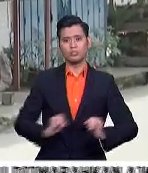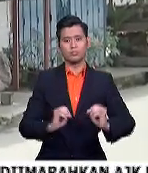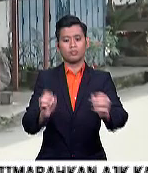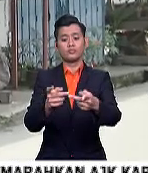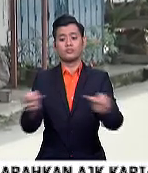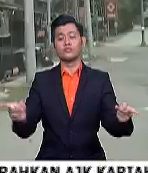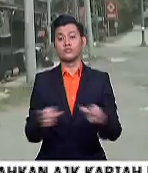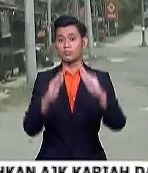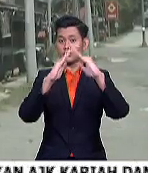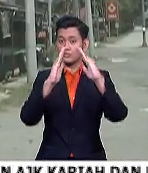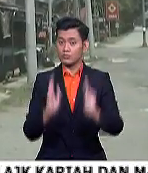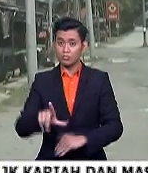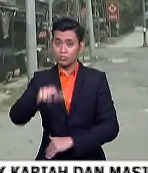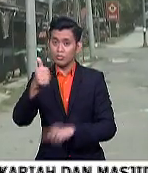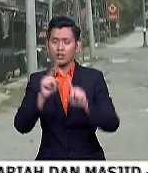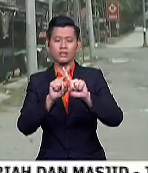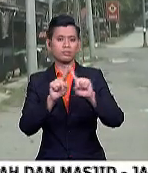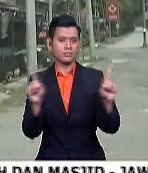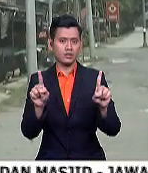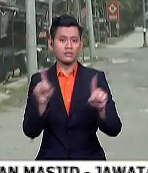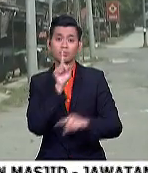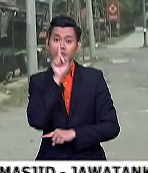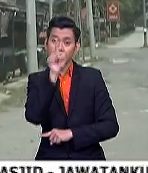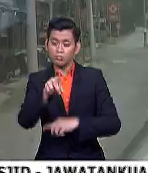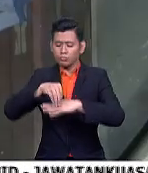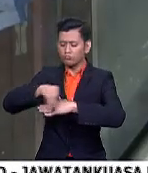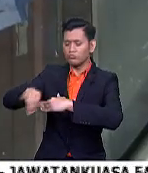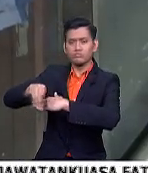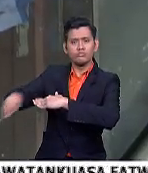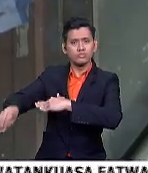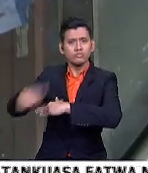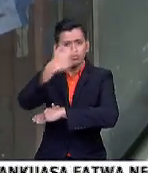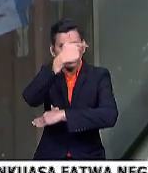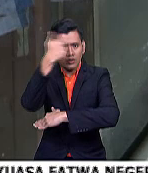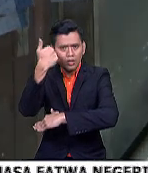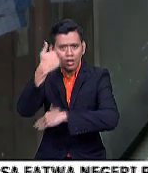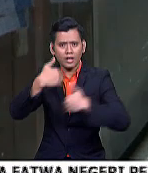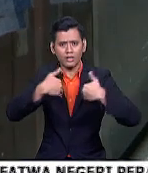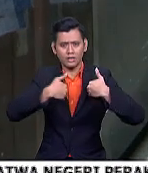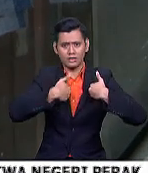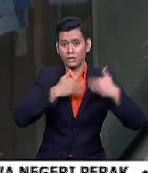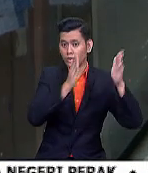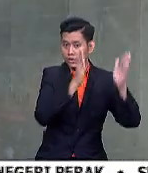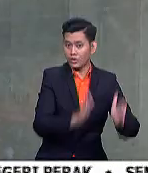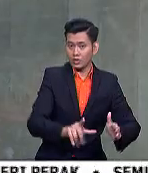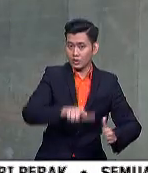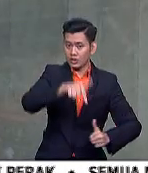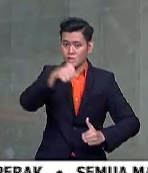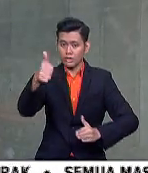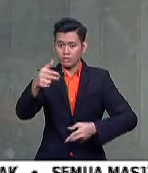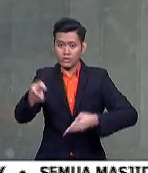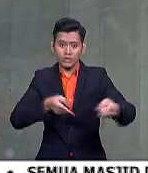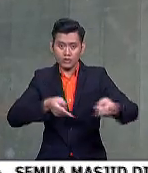kawasan perumahan berlainan. Namun, mereka turut dijangkiti disebabkan pihak ketiga yang berurusan dengan